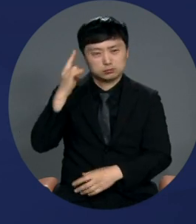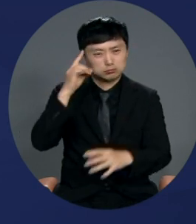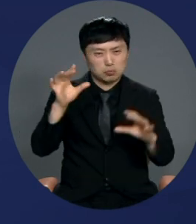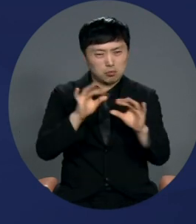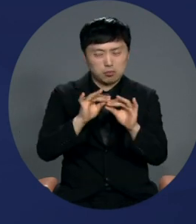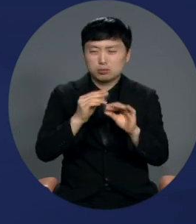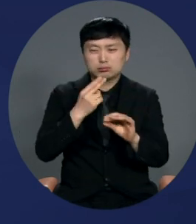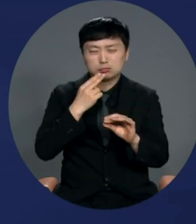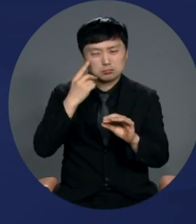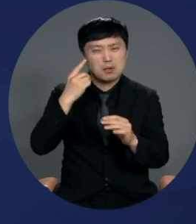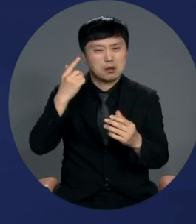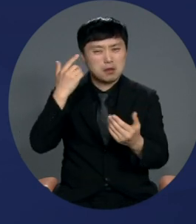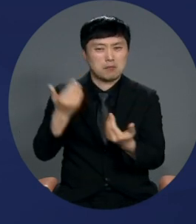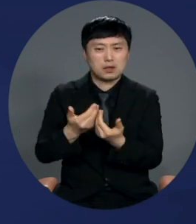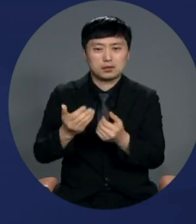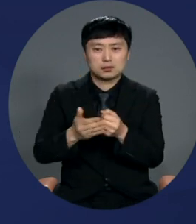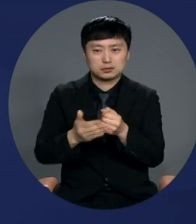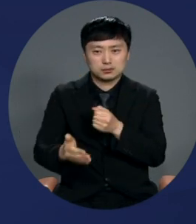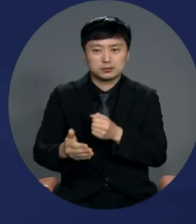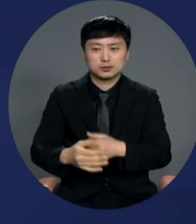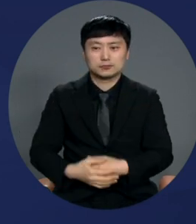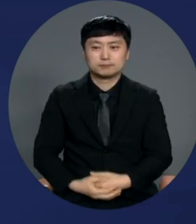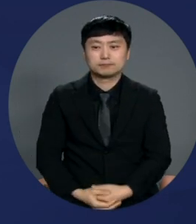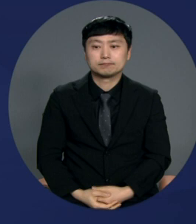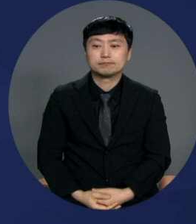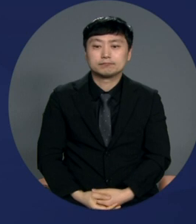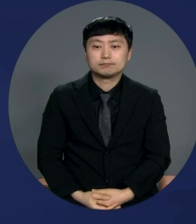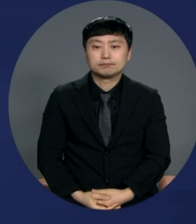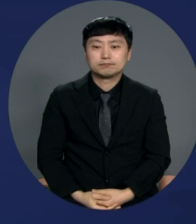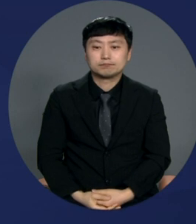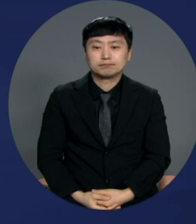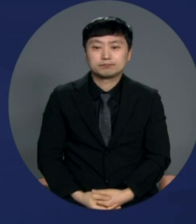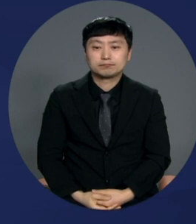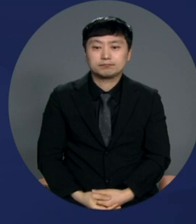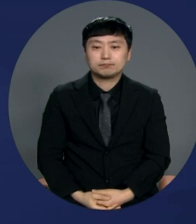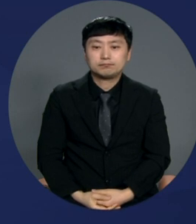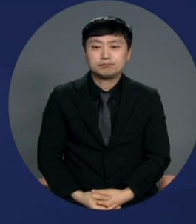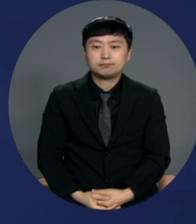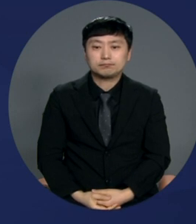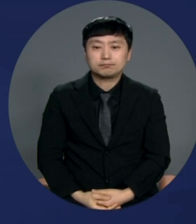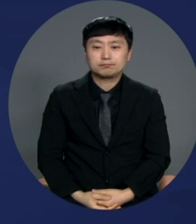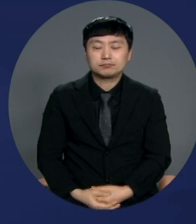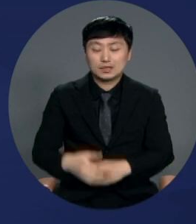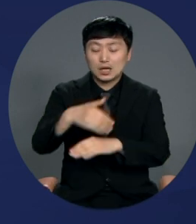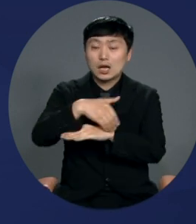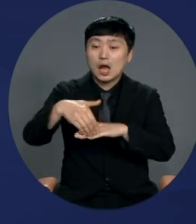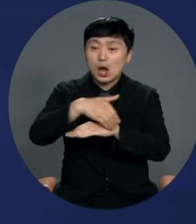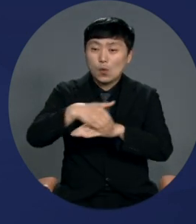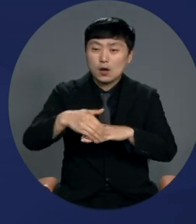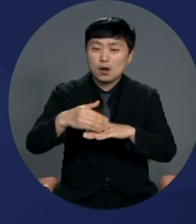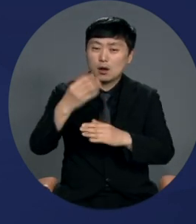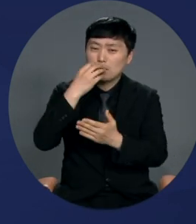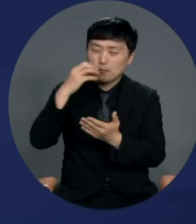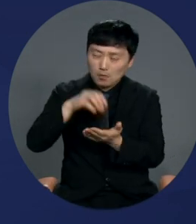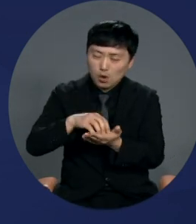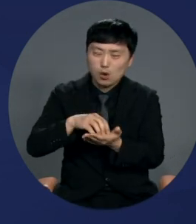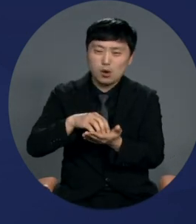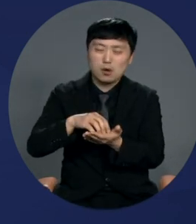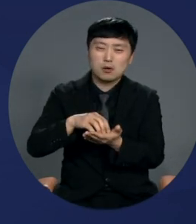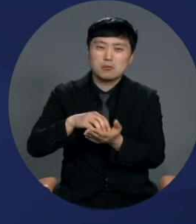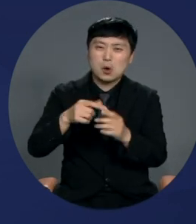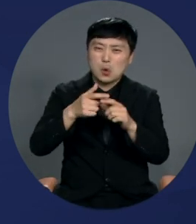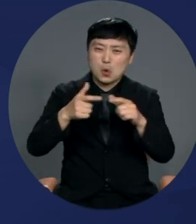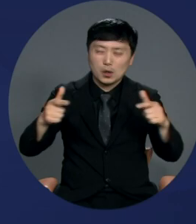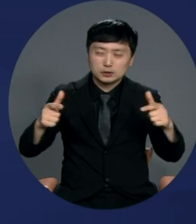됐으니 시장은 그런 조건을 들어서 처리할 수 있고 어 실시 계획에 대한인가를 불